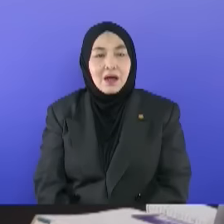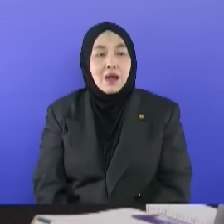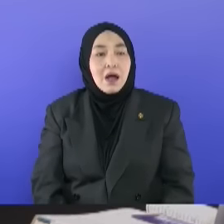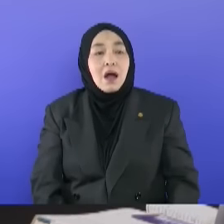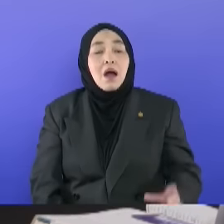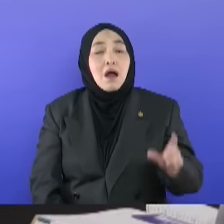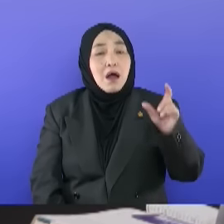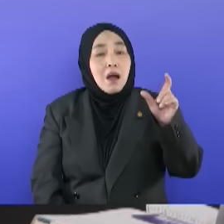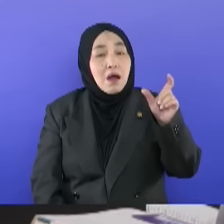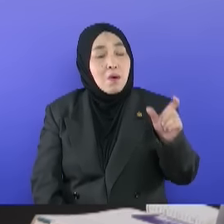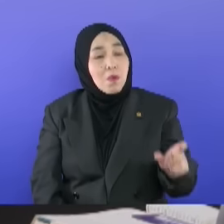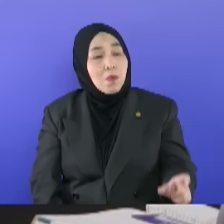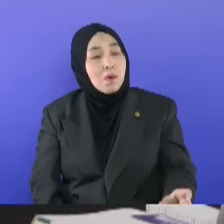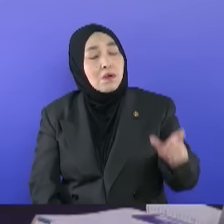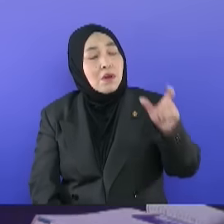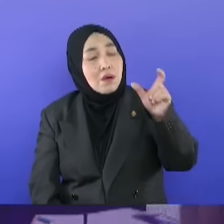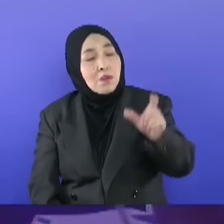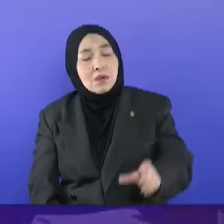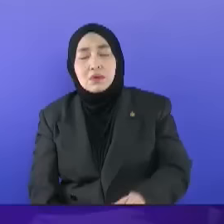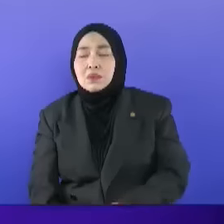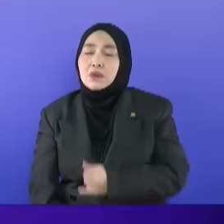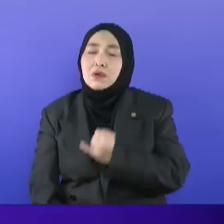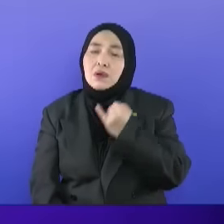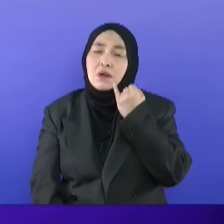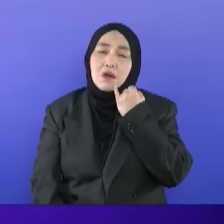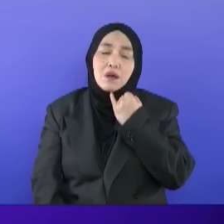wala tard